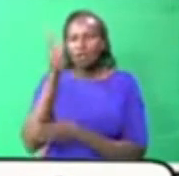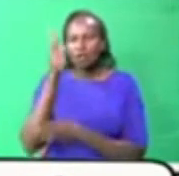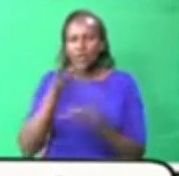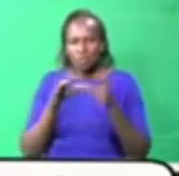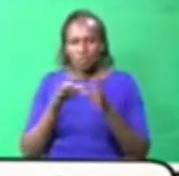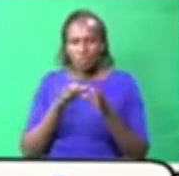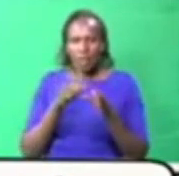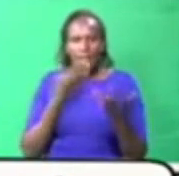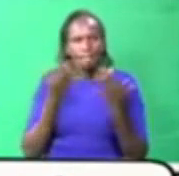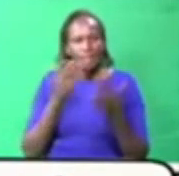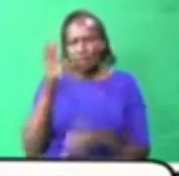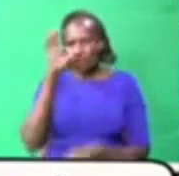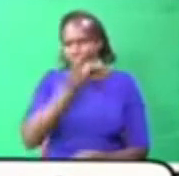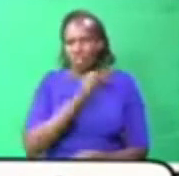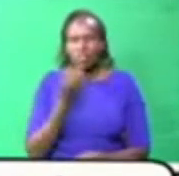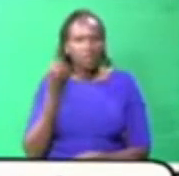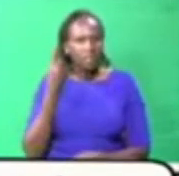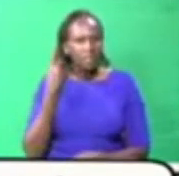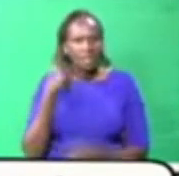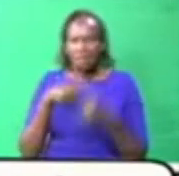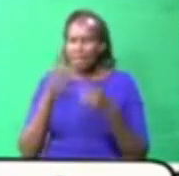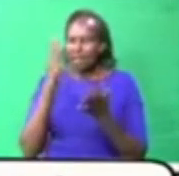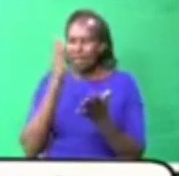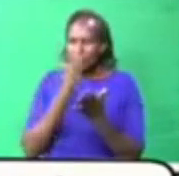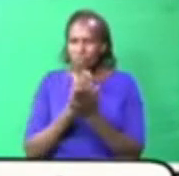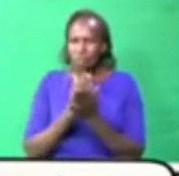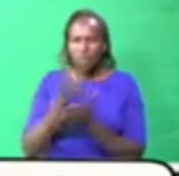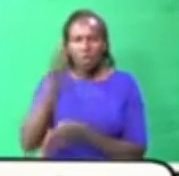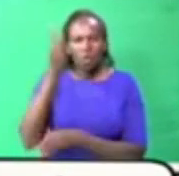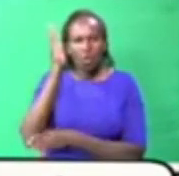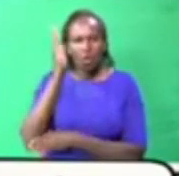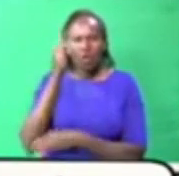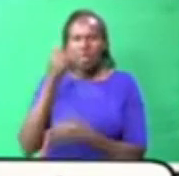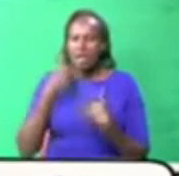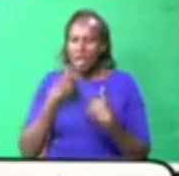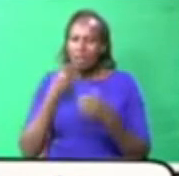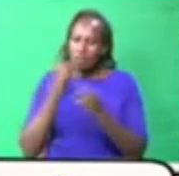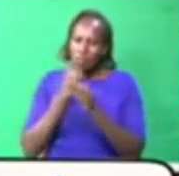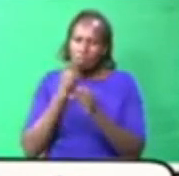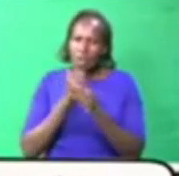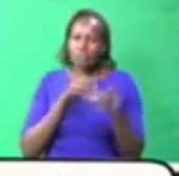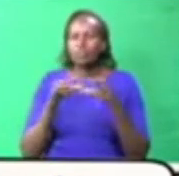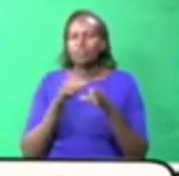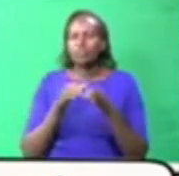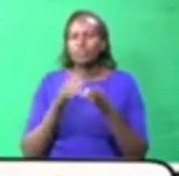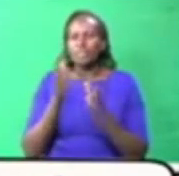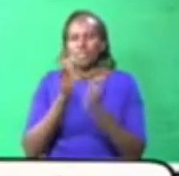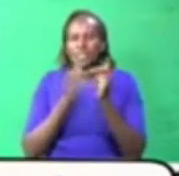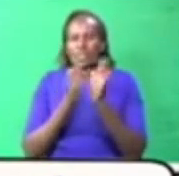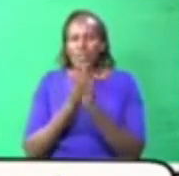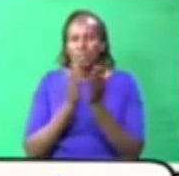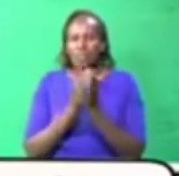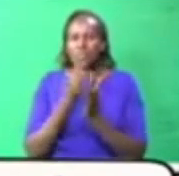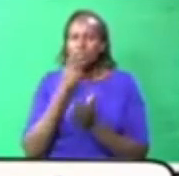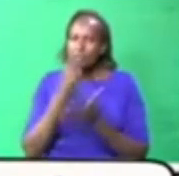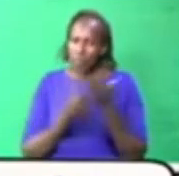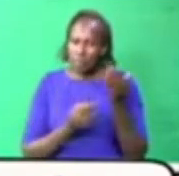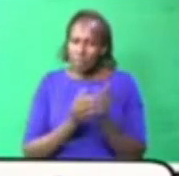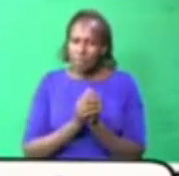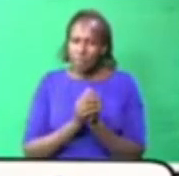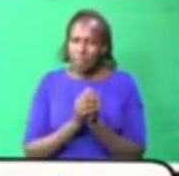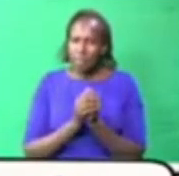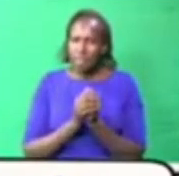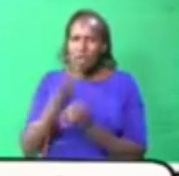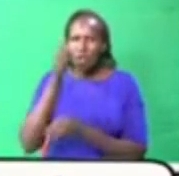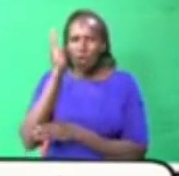kuelewa kwa sasa. Lakini ukweli ni kwamba Mungu kuna kazi anafanya. Biblia inasema kwenye kitabu cha Isaiah kwamba he is doing